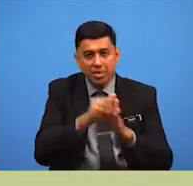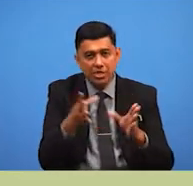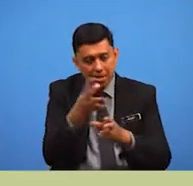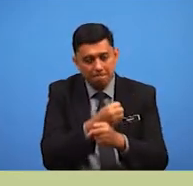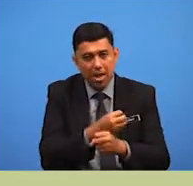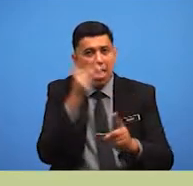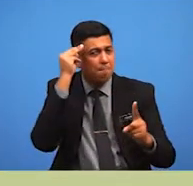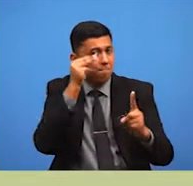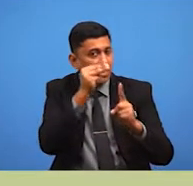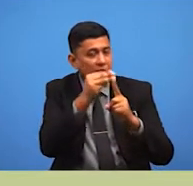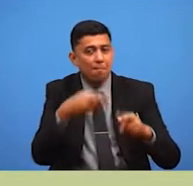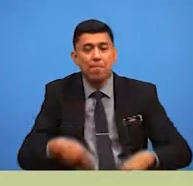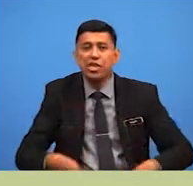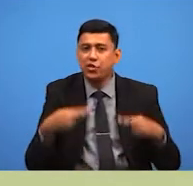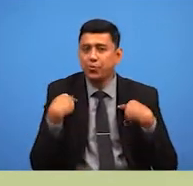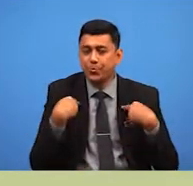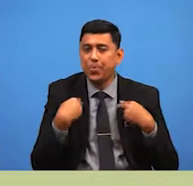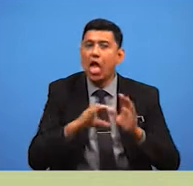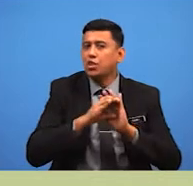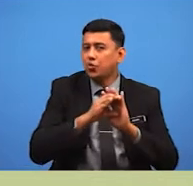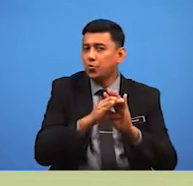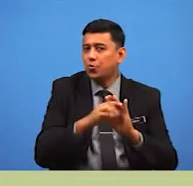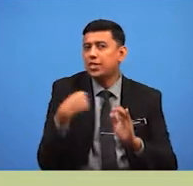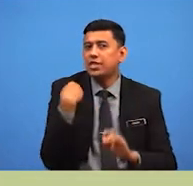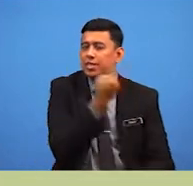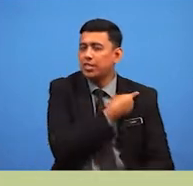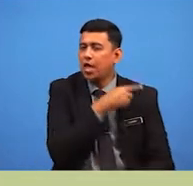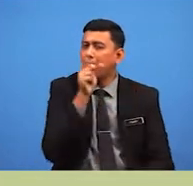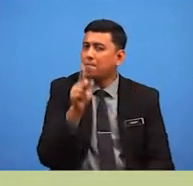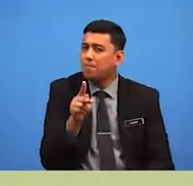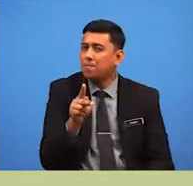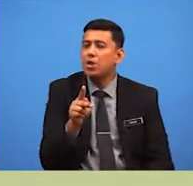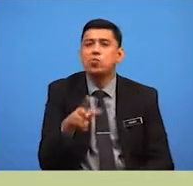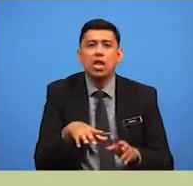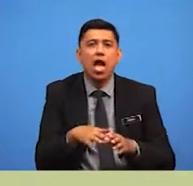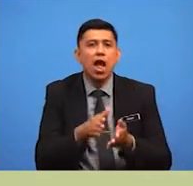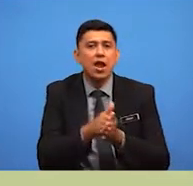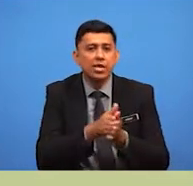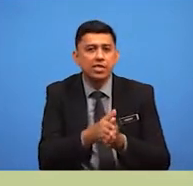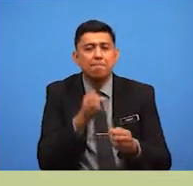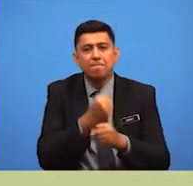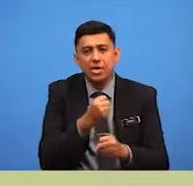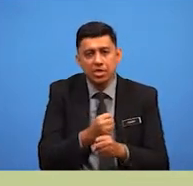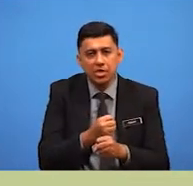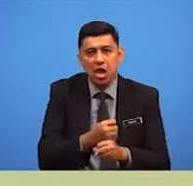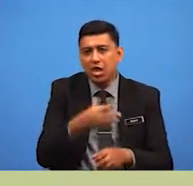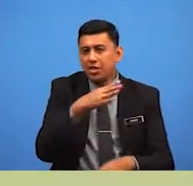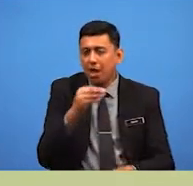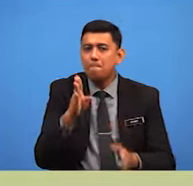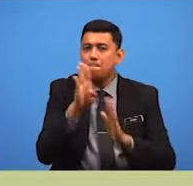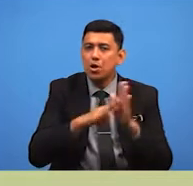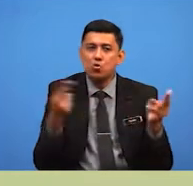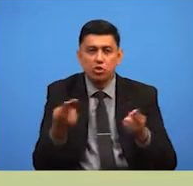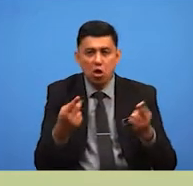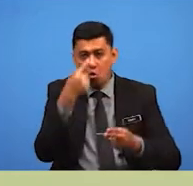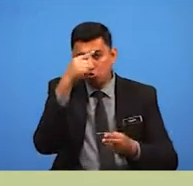hidup. Sebagai contoh, kita perlulah rajin bekerja dan berusaha untuk